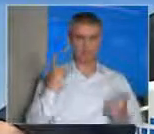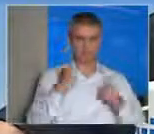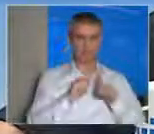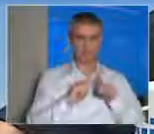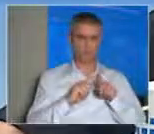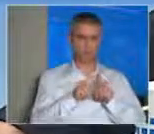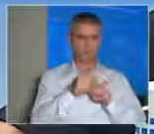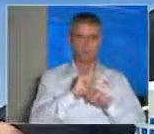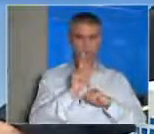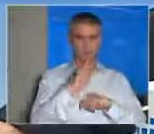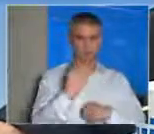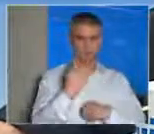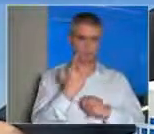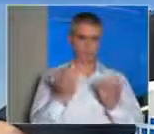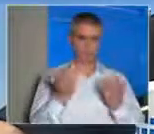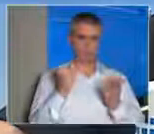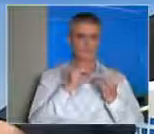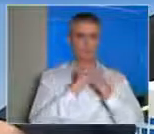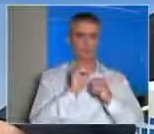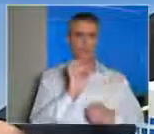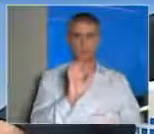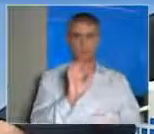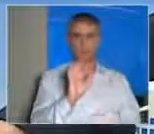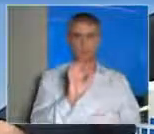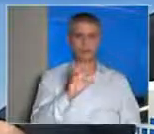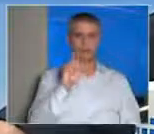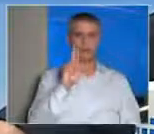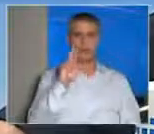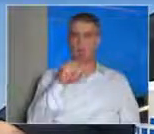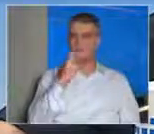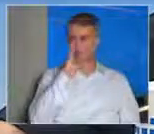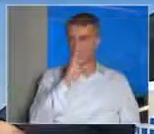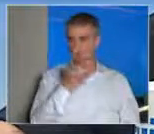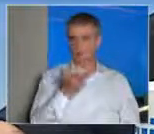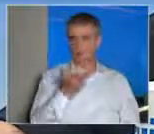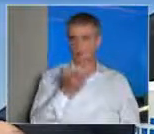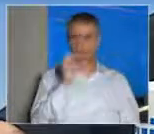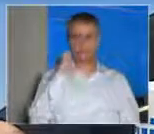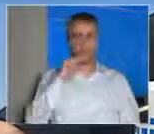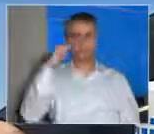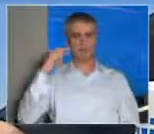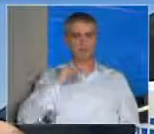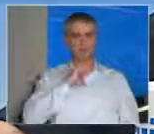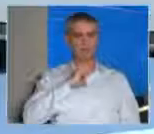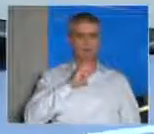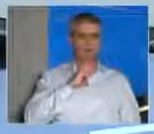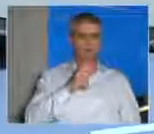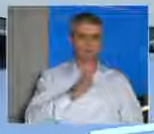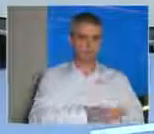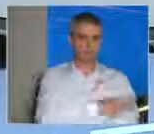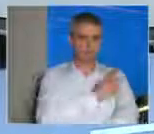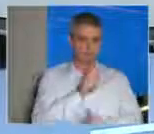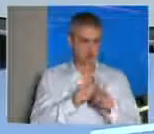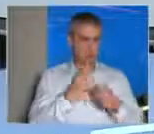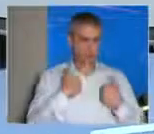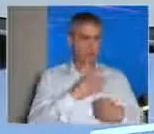מן הסוג הזה, לא על פסחה שלך, אבל עם המשפחה. מורן, את מסתכלת על זה ודאי גם מזווית מעניינת. זה ריגש אתכם כמו